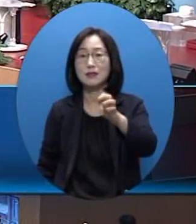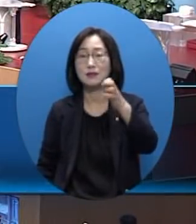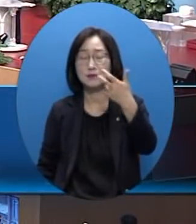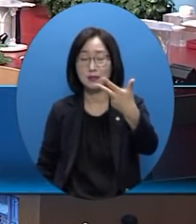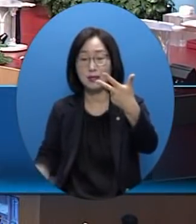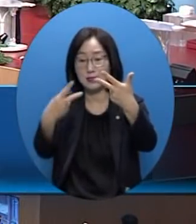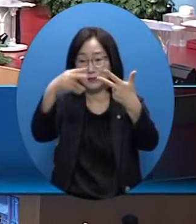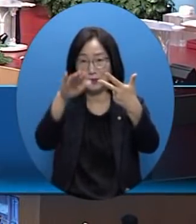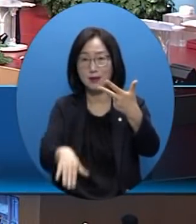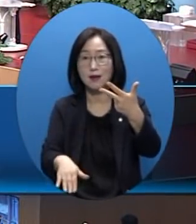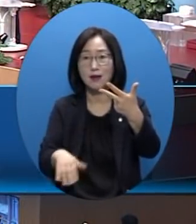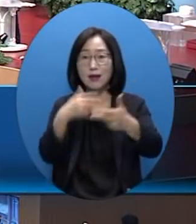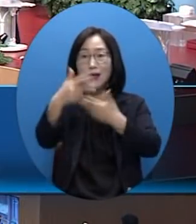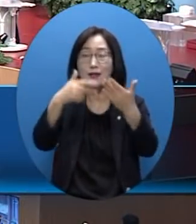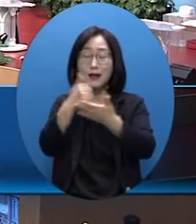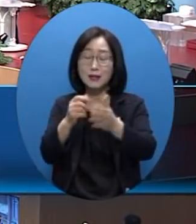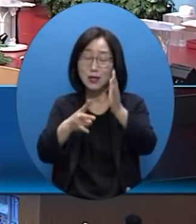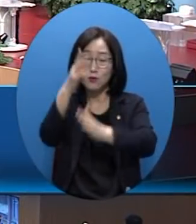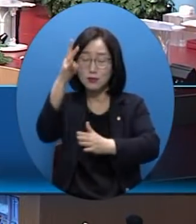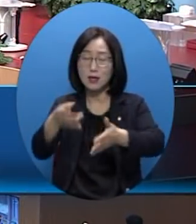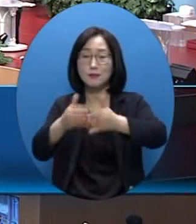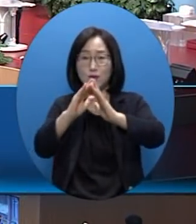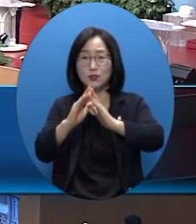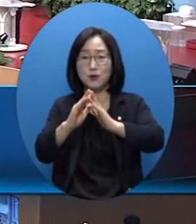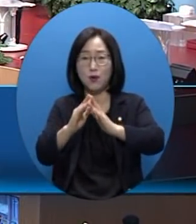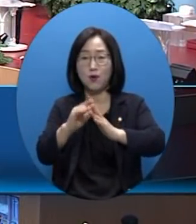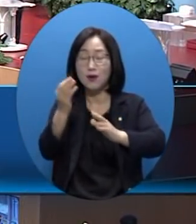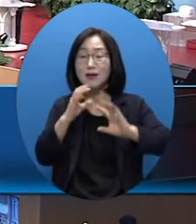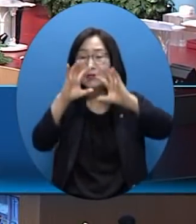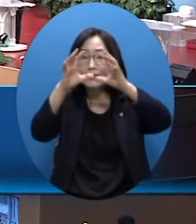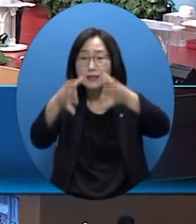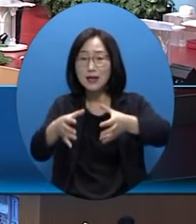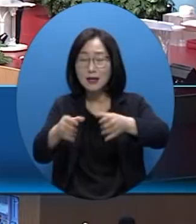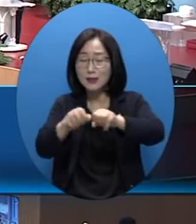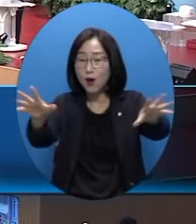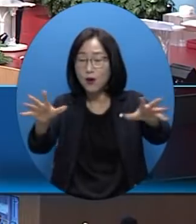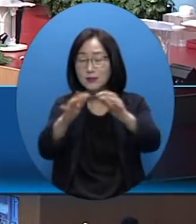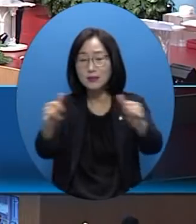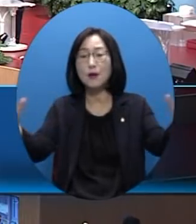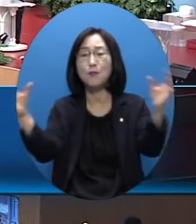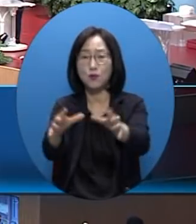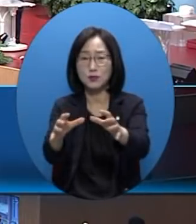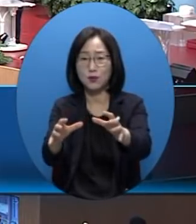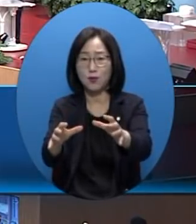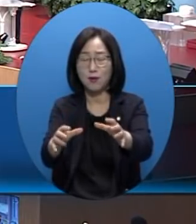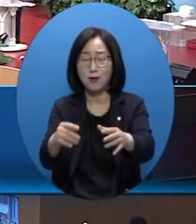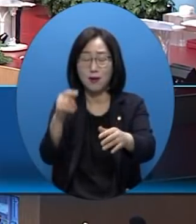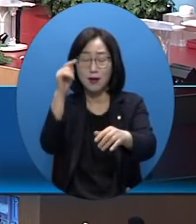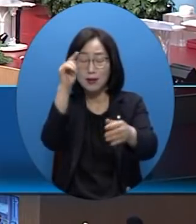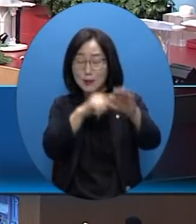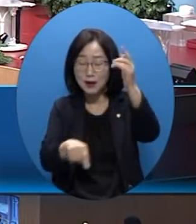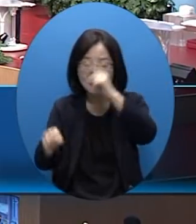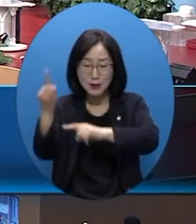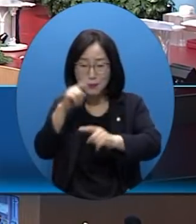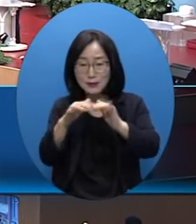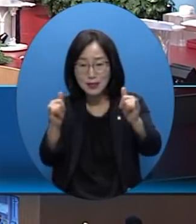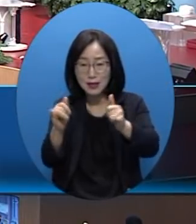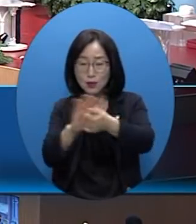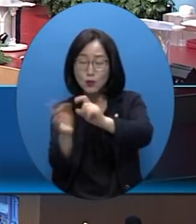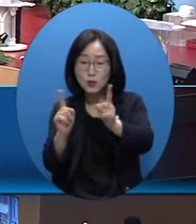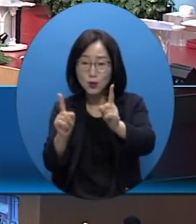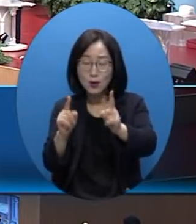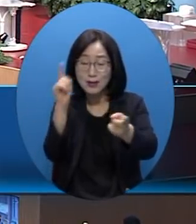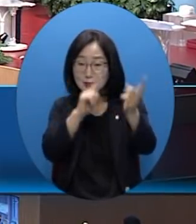2절 3절입니다 야훼께서 예루살렘을 세우시며 이스라엘의 흩어진 자들을 모으시며 상심한 자들을 고치시며